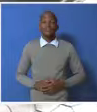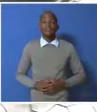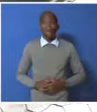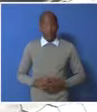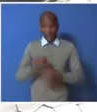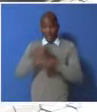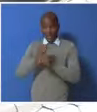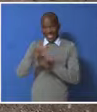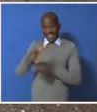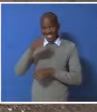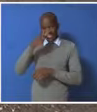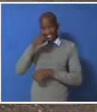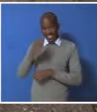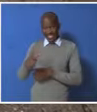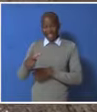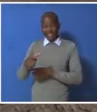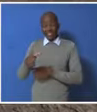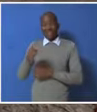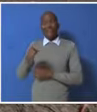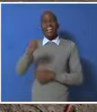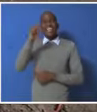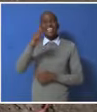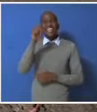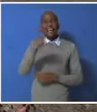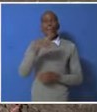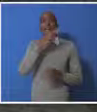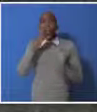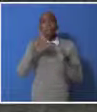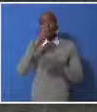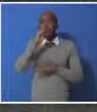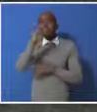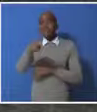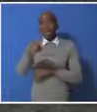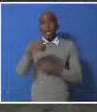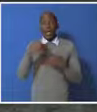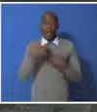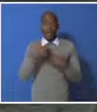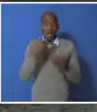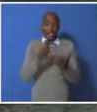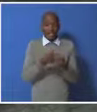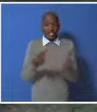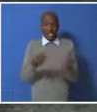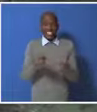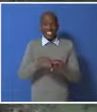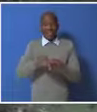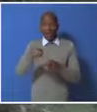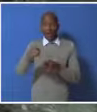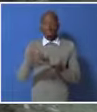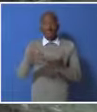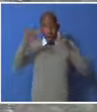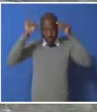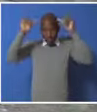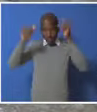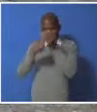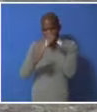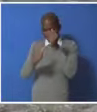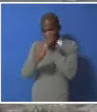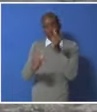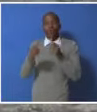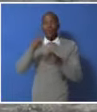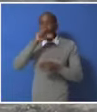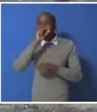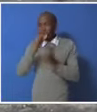Go hetha ga se e go tokana le gore modirisi a ba na le kwa ta tsang didirisiwa teng tse di akaretsang boloko jwa dikgomo, ja